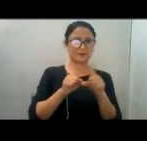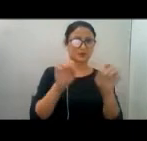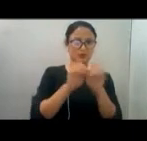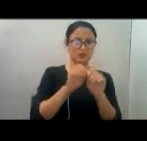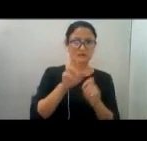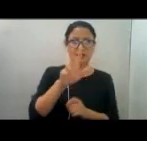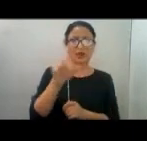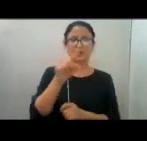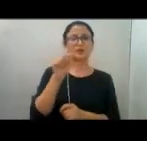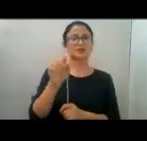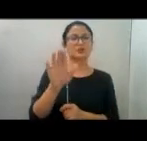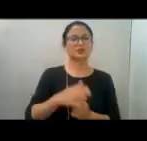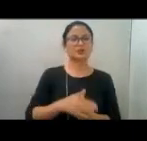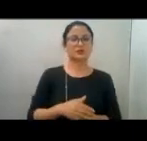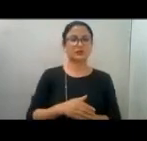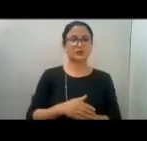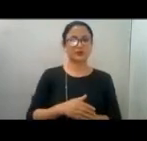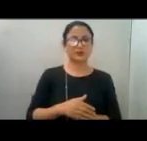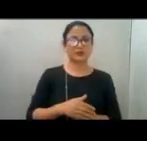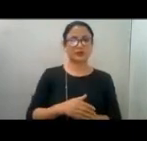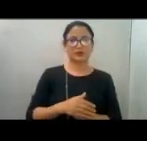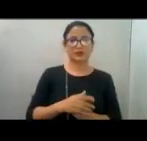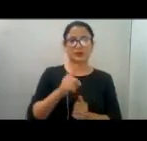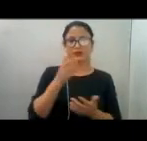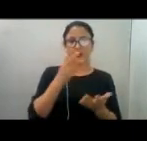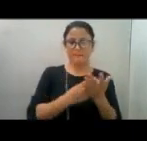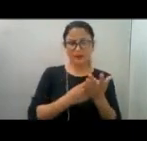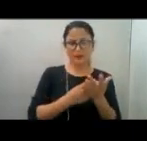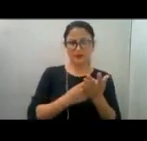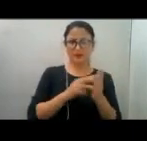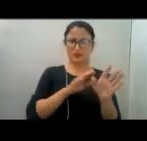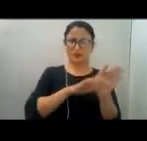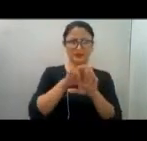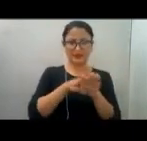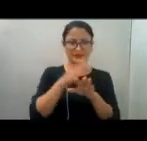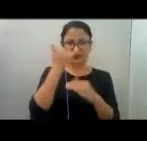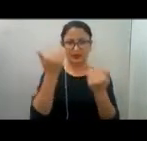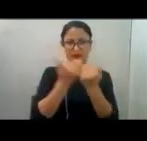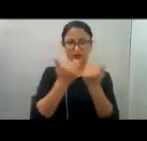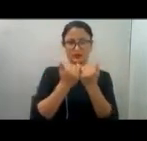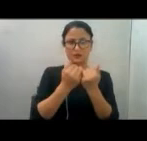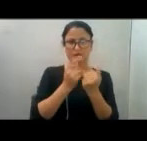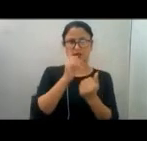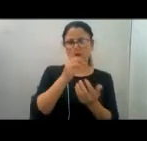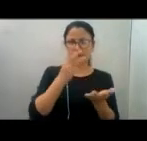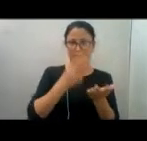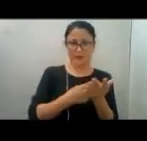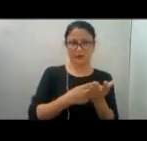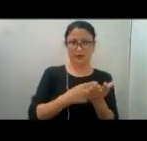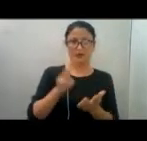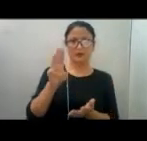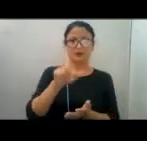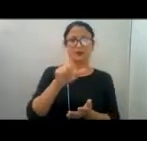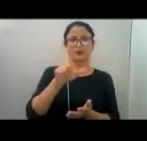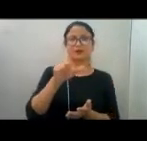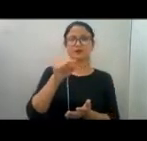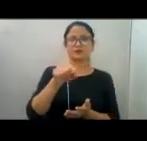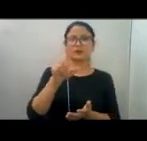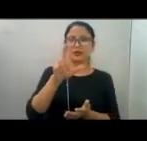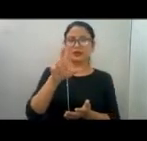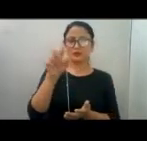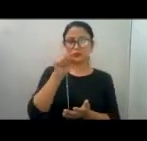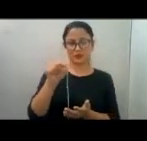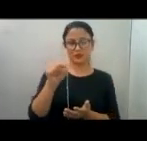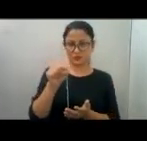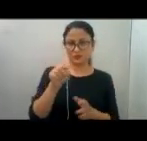अब कजेज चाहिँ एउटा मात्र कज हो कि मल्टिपल कज हो भनेर भन्दा सिङ्गल कजेज चाहिँ 37.8%